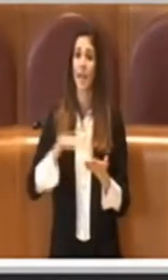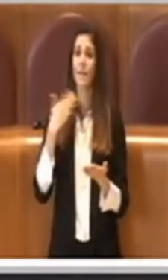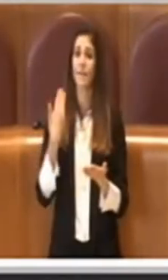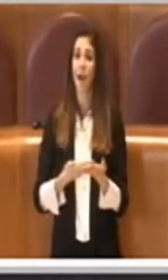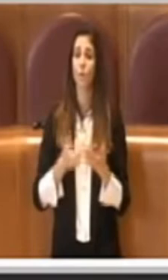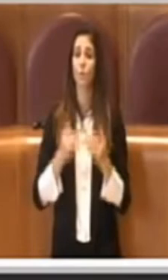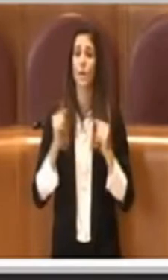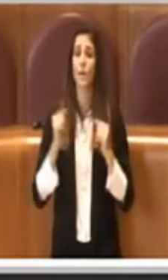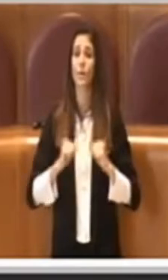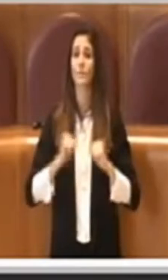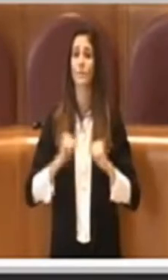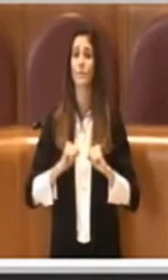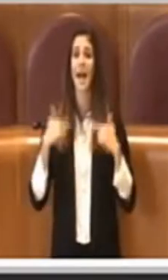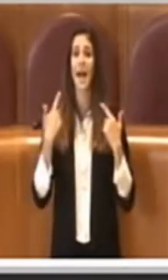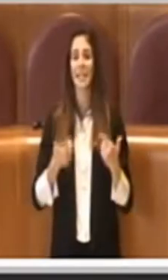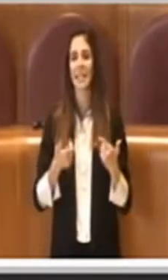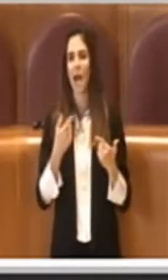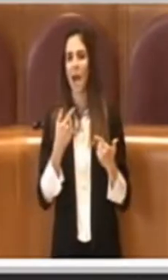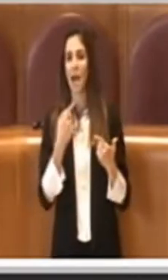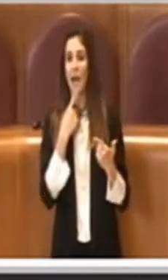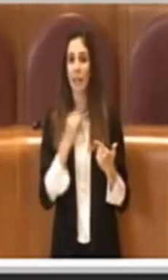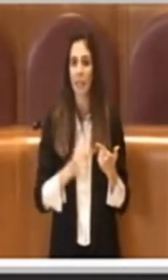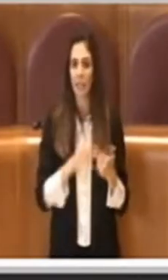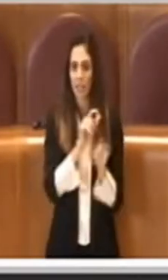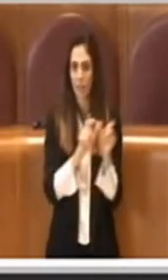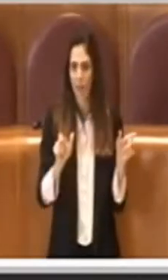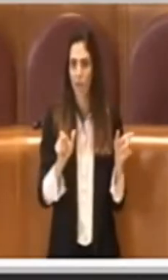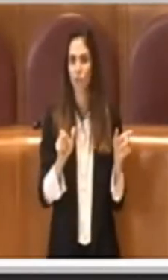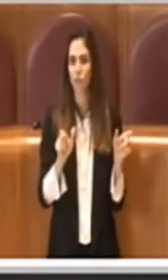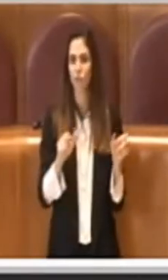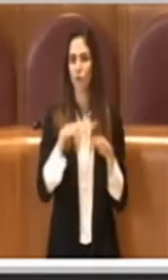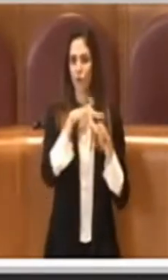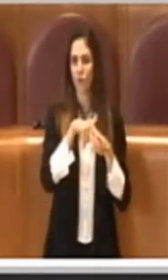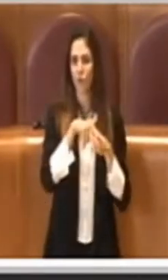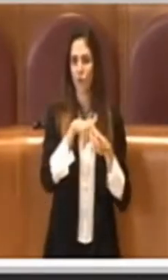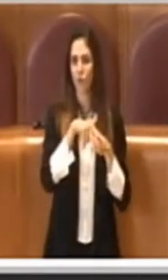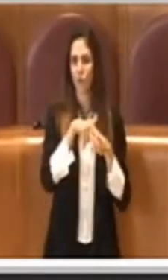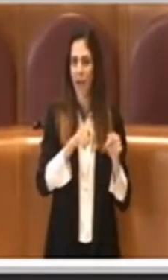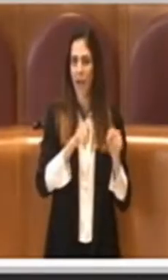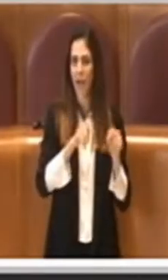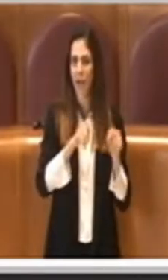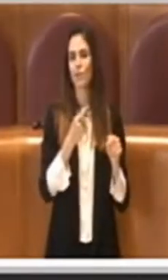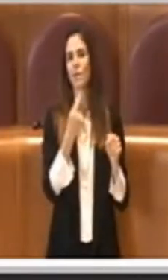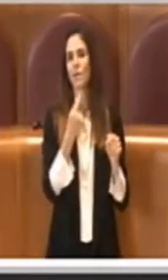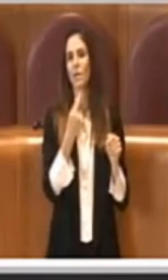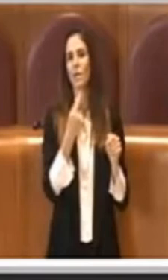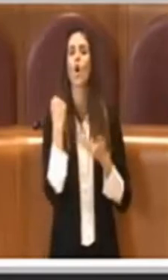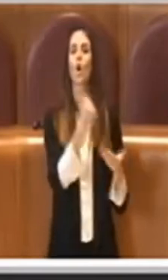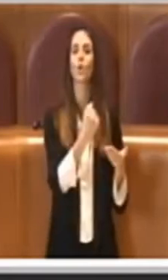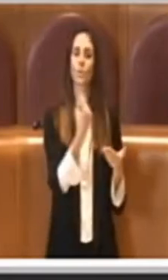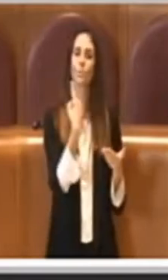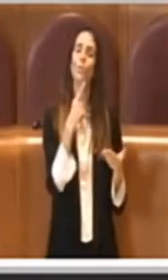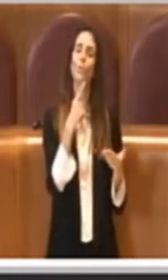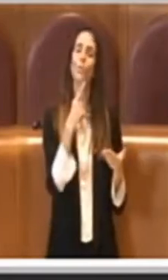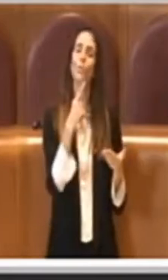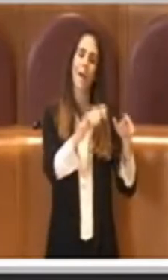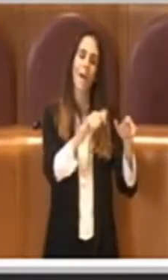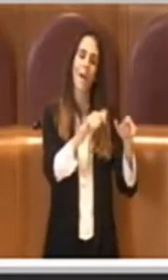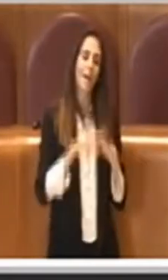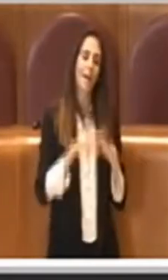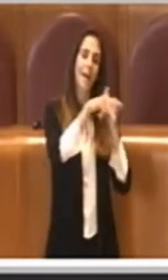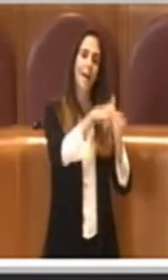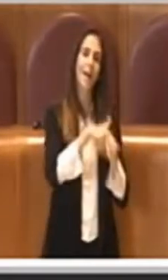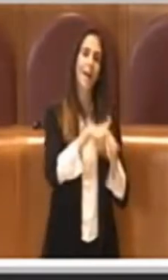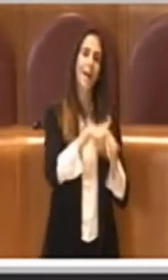per quindi i vetturini dei contributi finanziari proprio per la sostituzione delle carrozze da piazza con le vetture da adibire